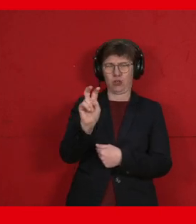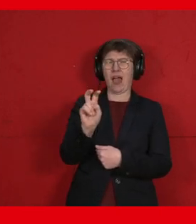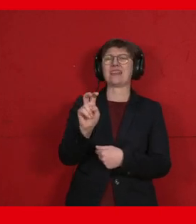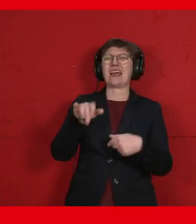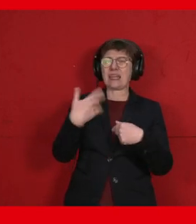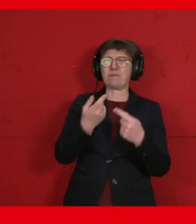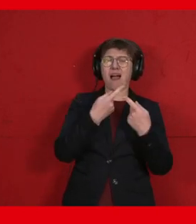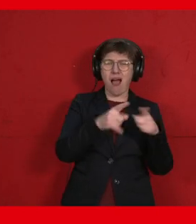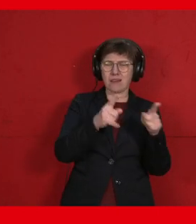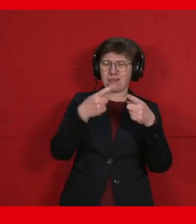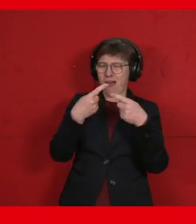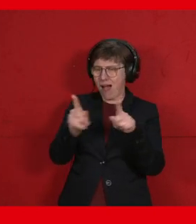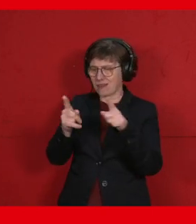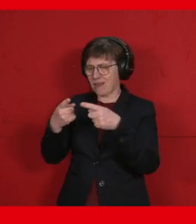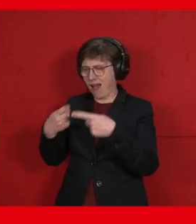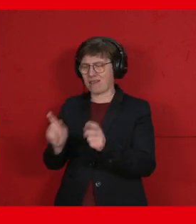viele andere mögliche